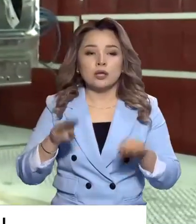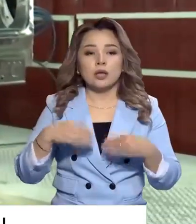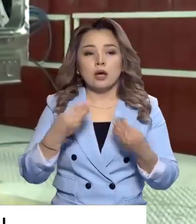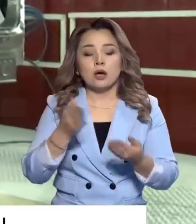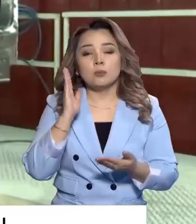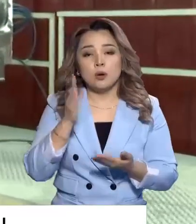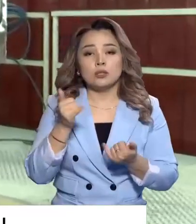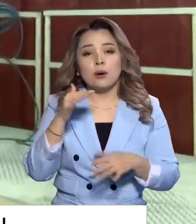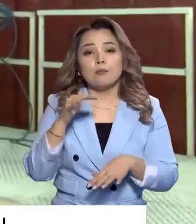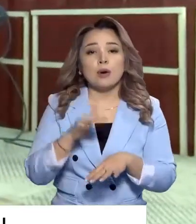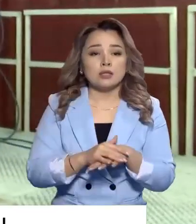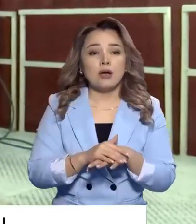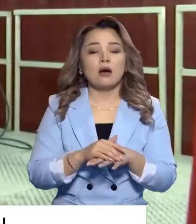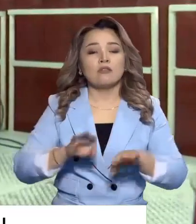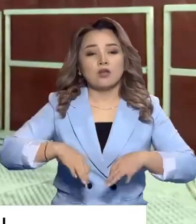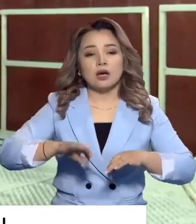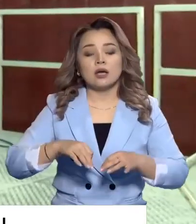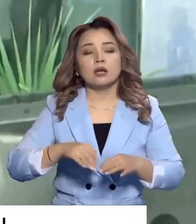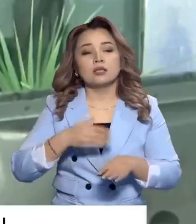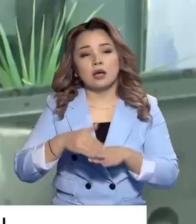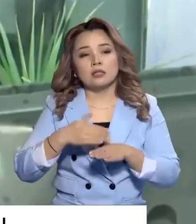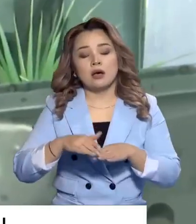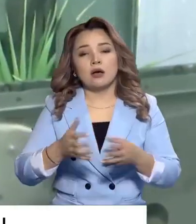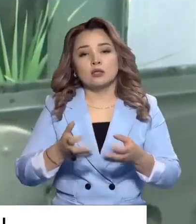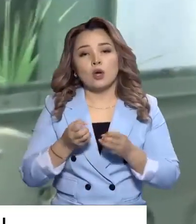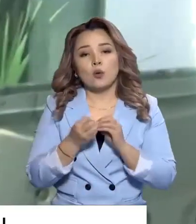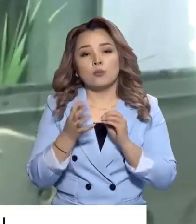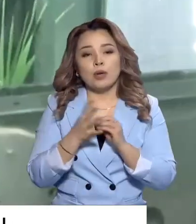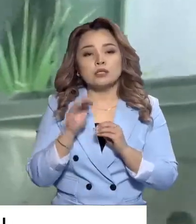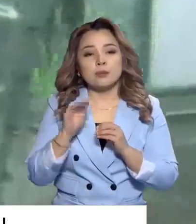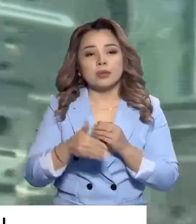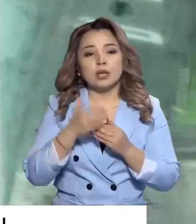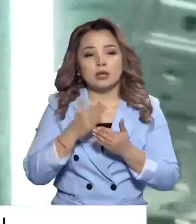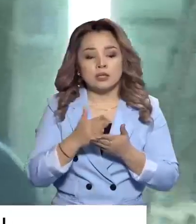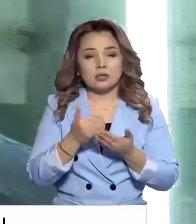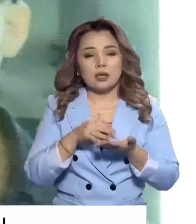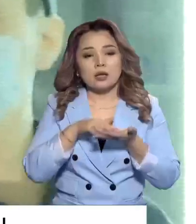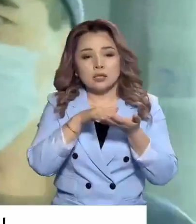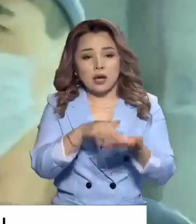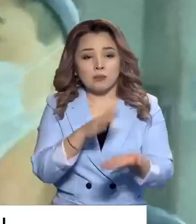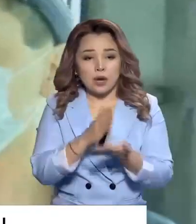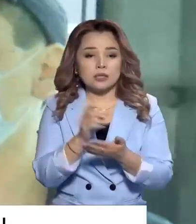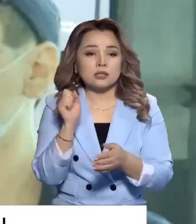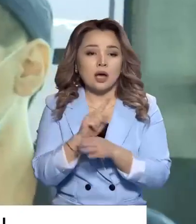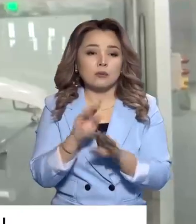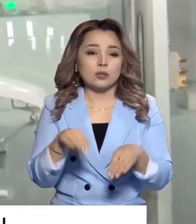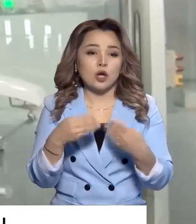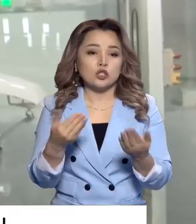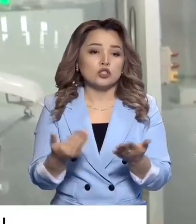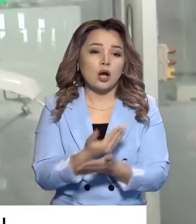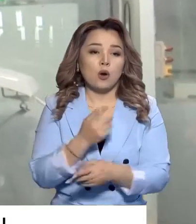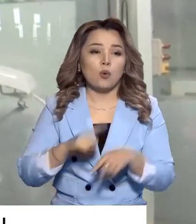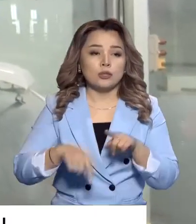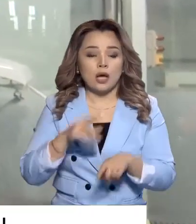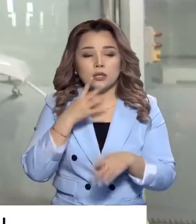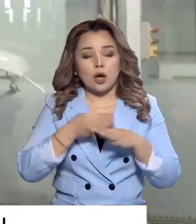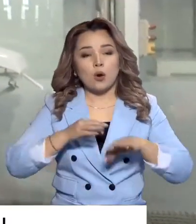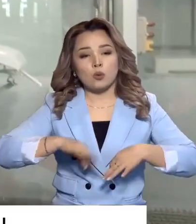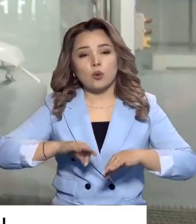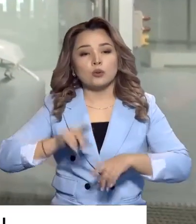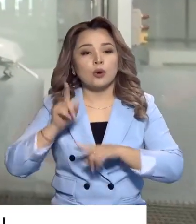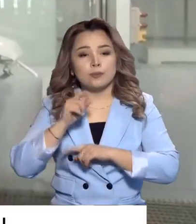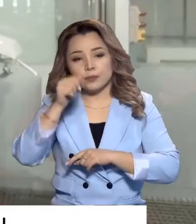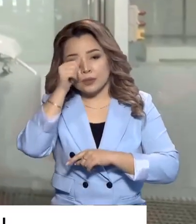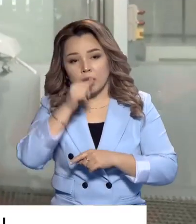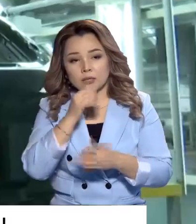беріледі. Банктерге автонесие алуға 15 мыңнан астам өтініш түскен. Былтыр тапсырыс берушілер су жаңа отандық көлігін айлап күткен